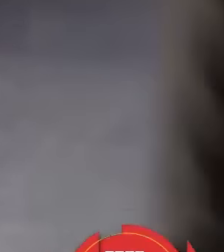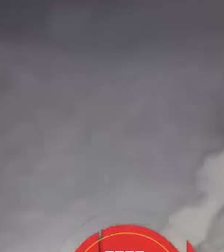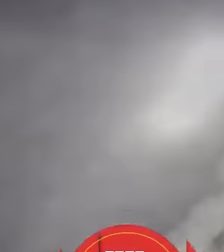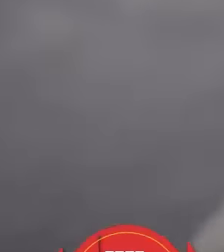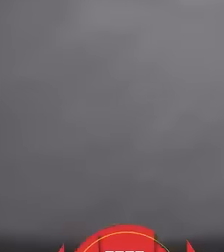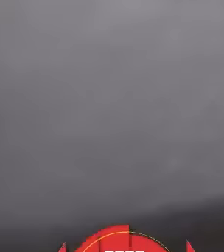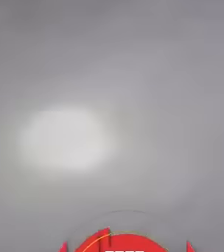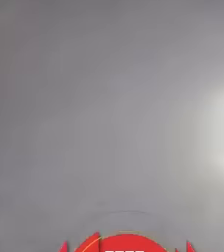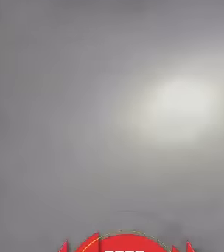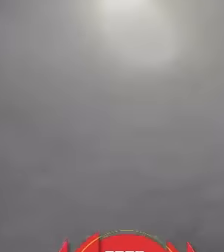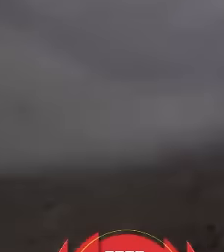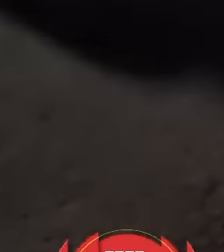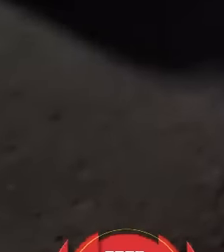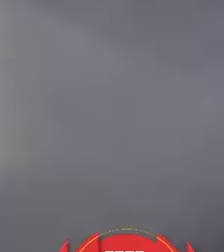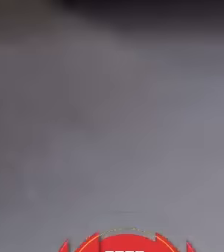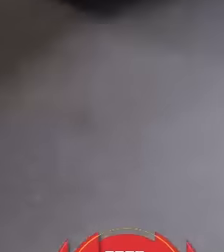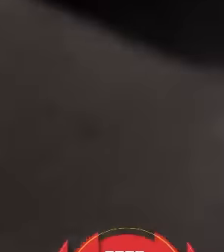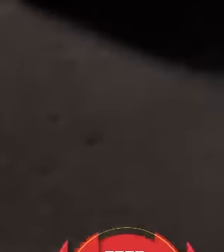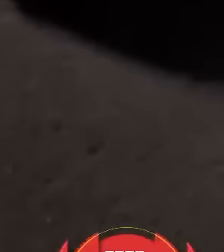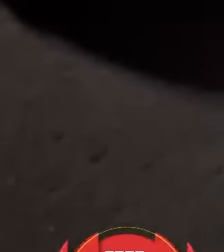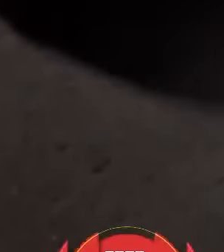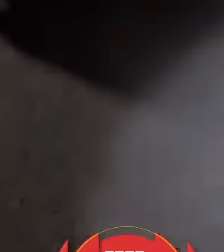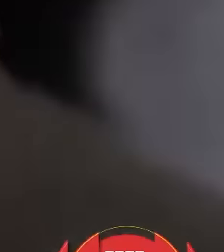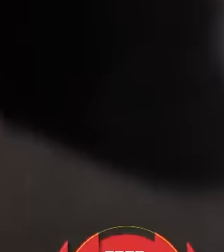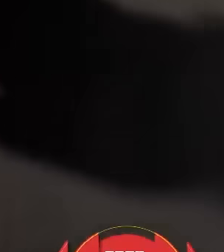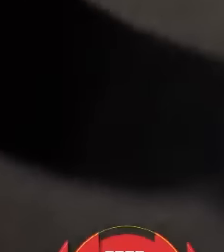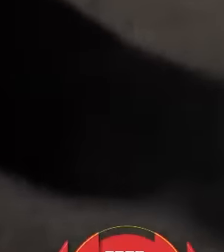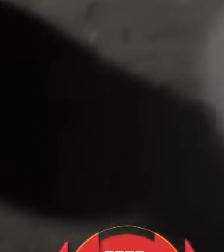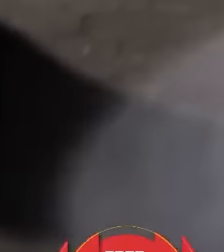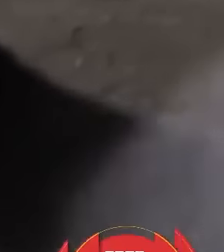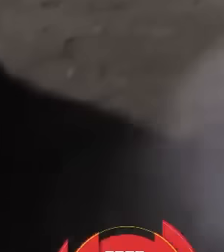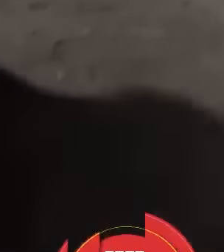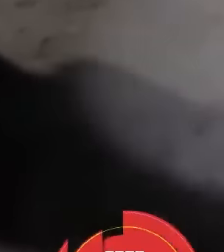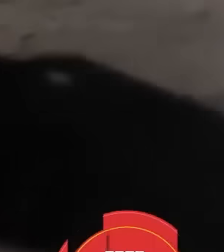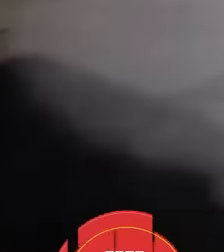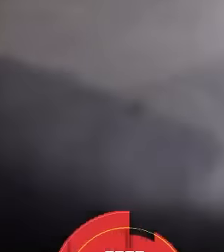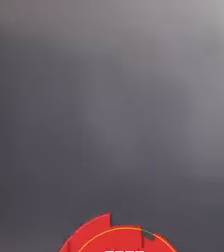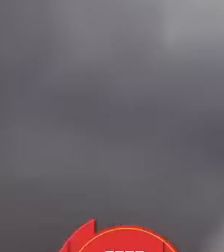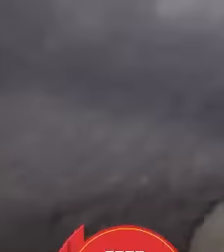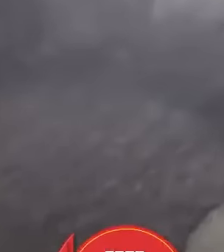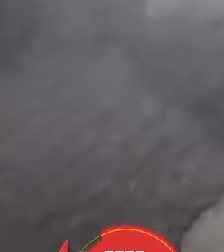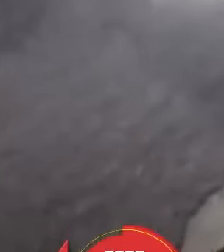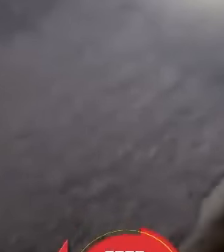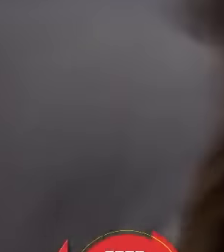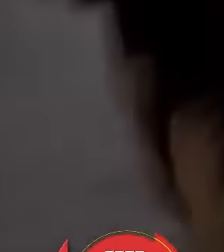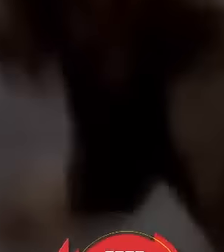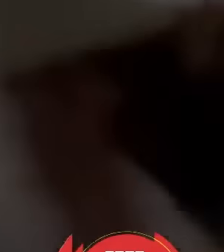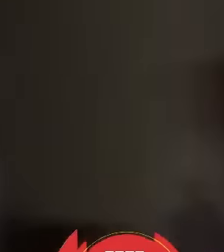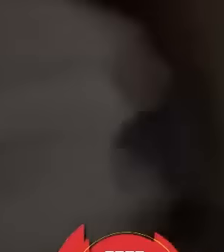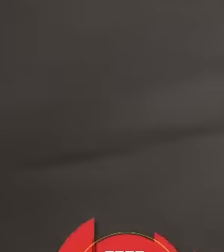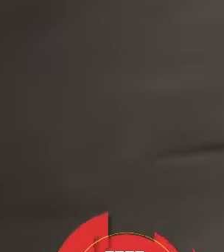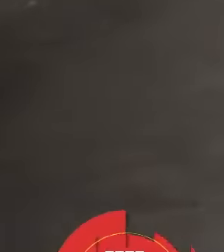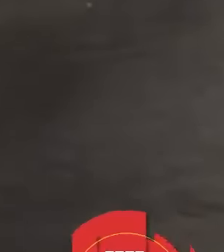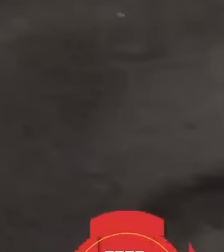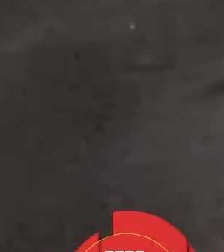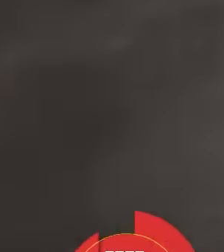กเหมือนกันนะคือนึกภาพก่อนขี่มอเตอร์ไซค์มากำลังจะพาเพื่อนเข้าบ้านปุ๊บตีสามกว่ามองไปอุ้ยเ